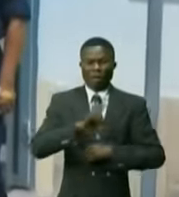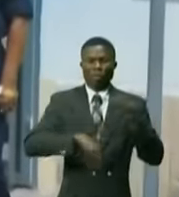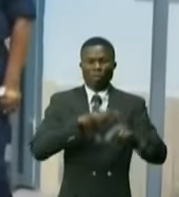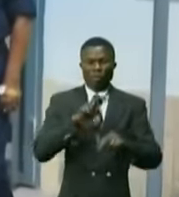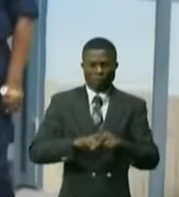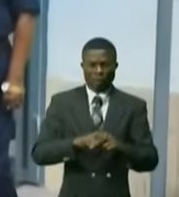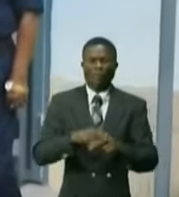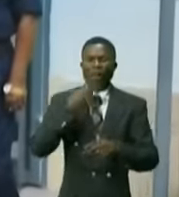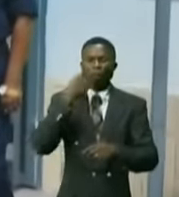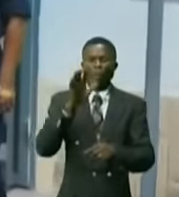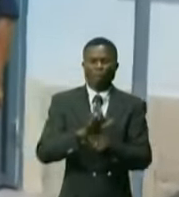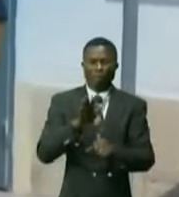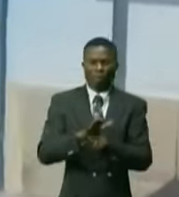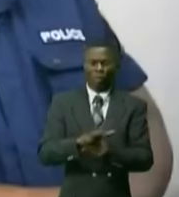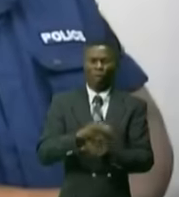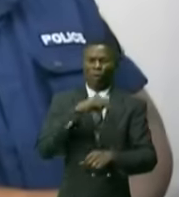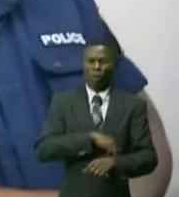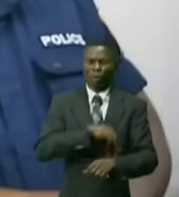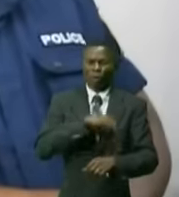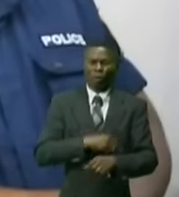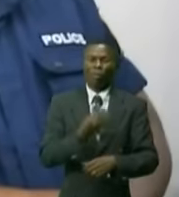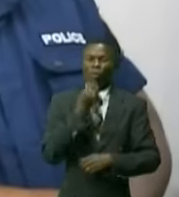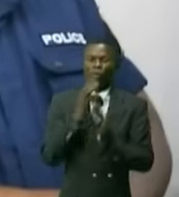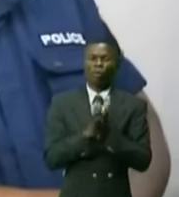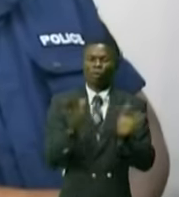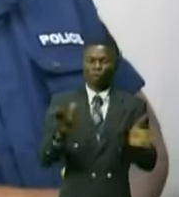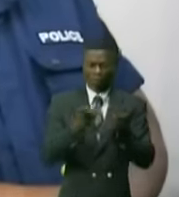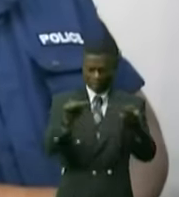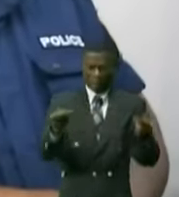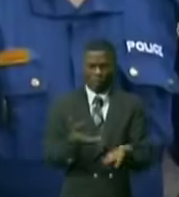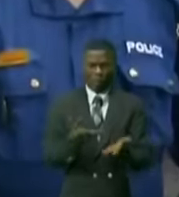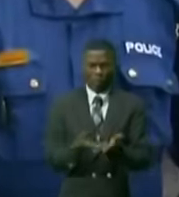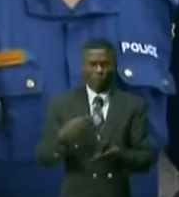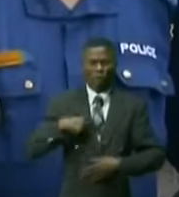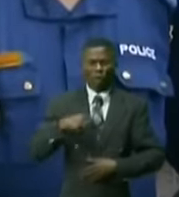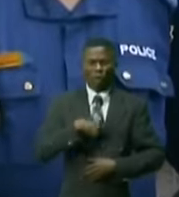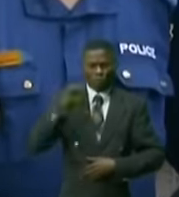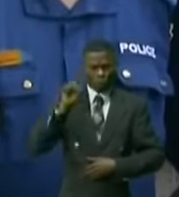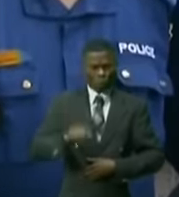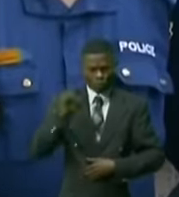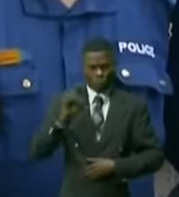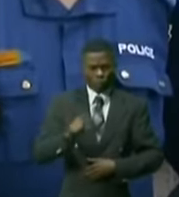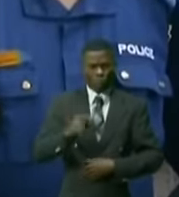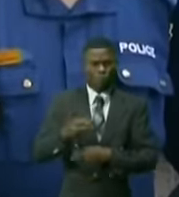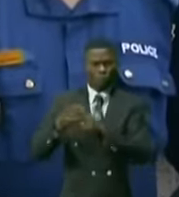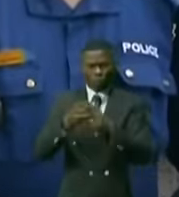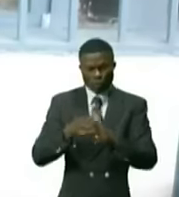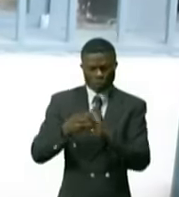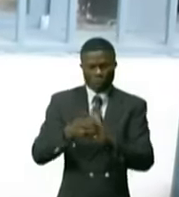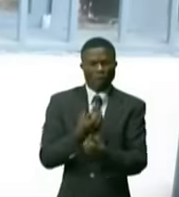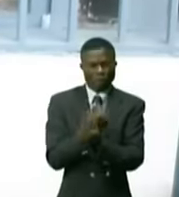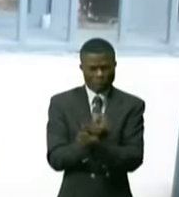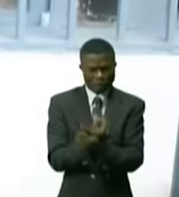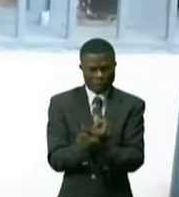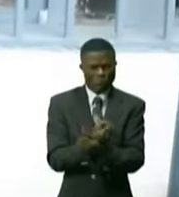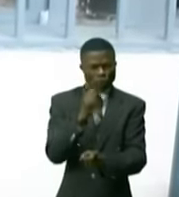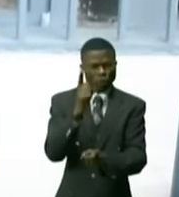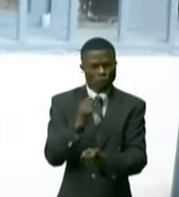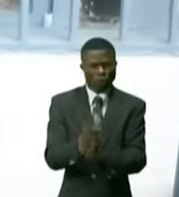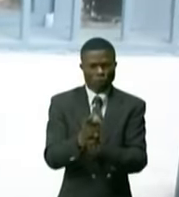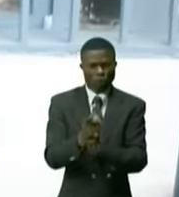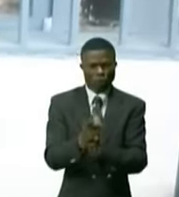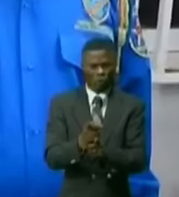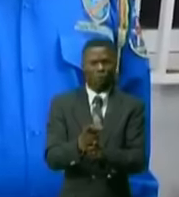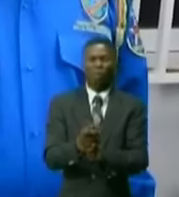Mouchidiave a insisté sur les missions des inspecteurs sur le terrain. Nous avons le devoir de veiller sur le respect strict